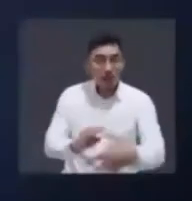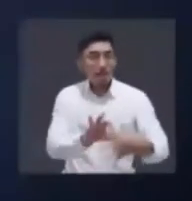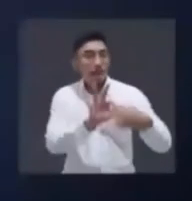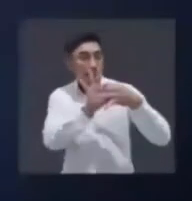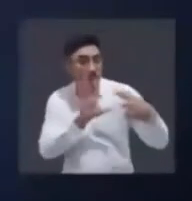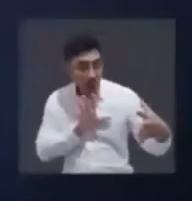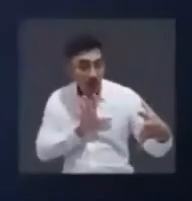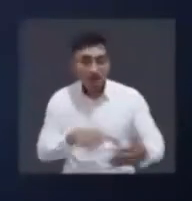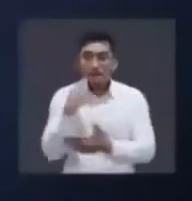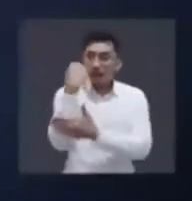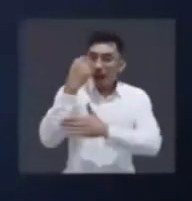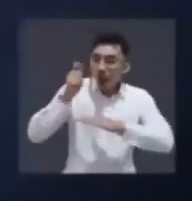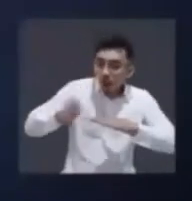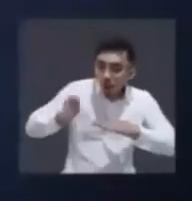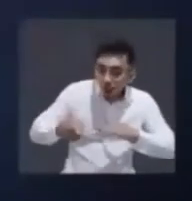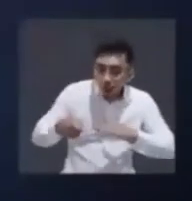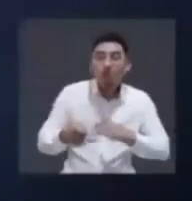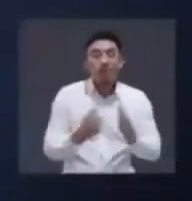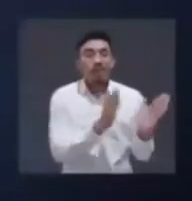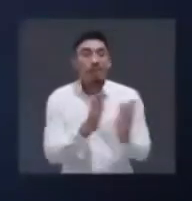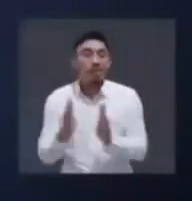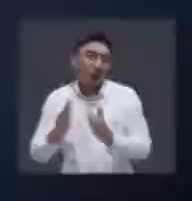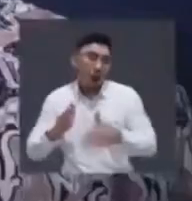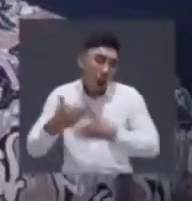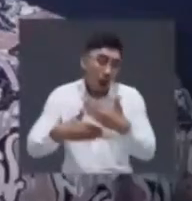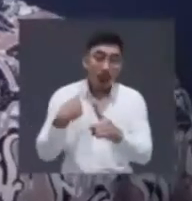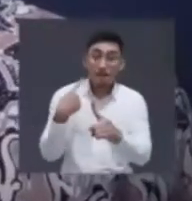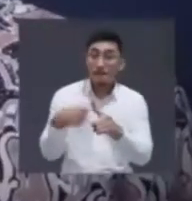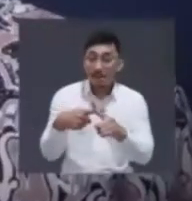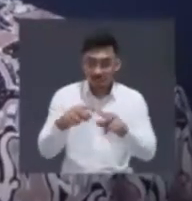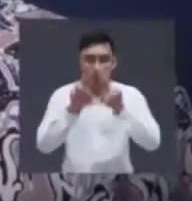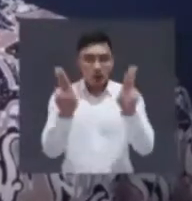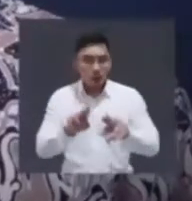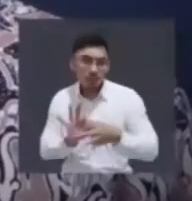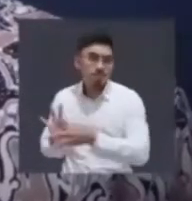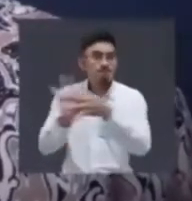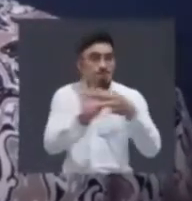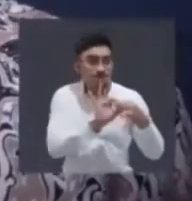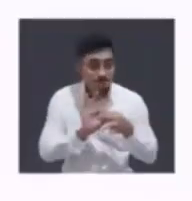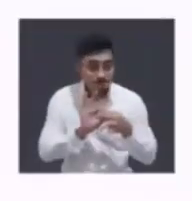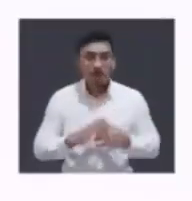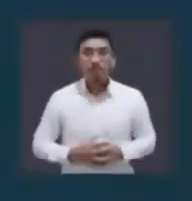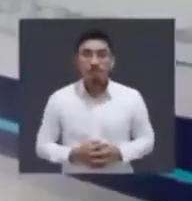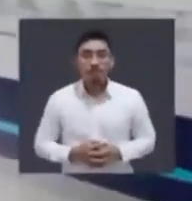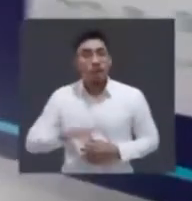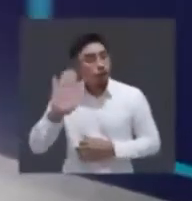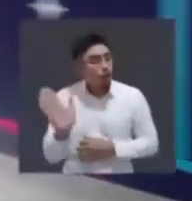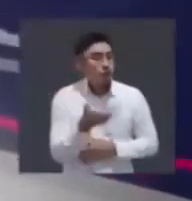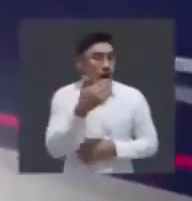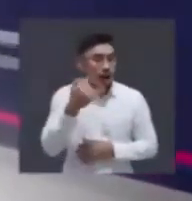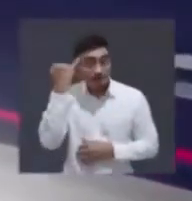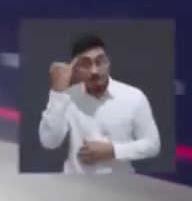pencegahan pelepasan penegakan hukum tata kelola dan kemitraan internasional